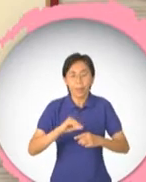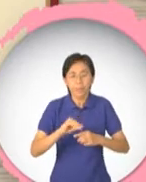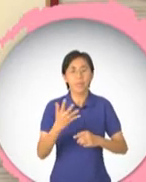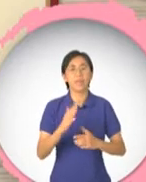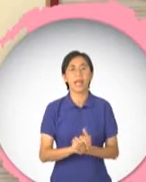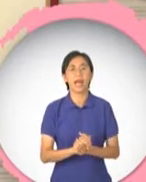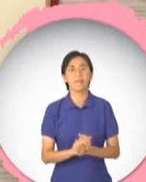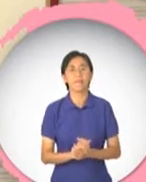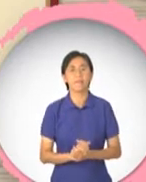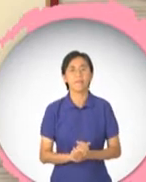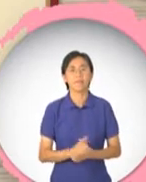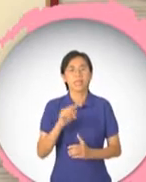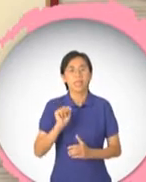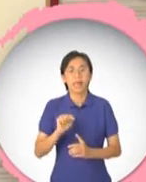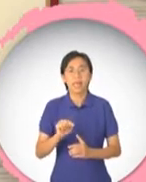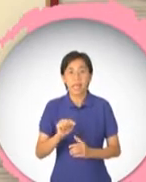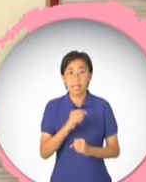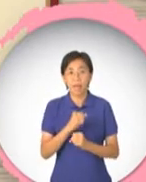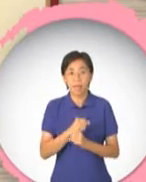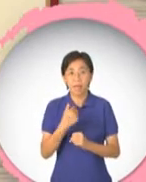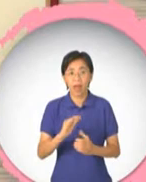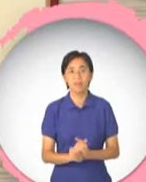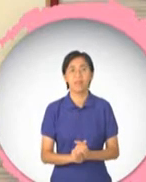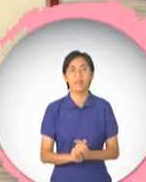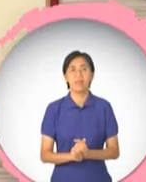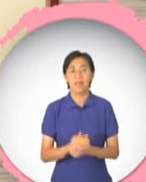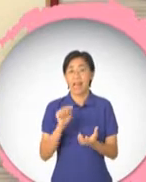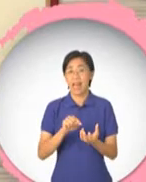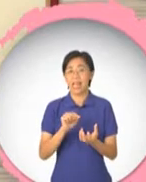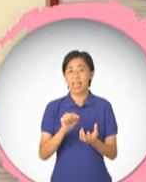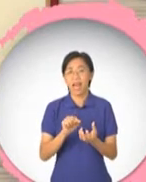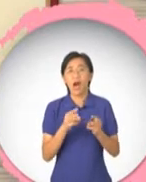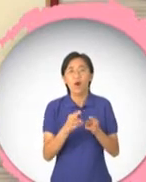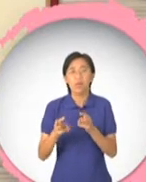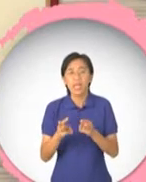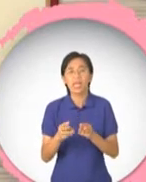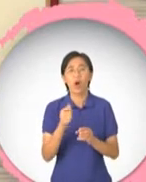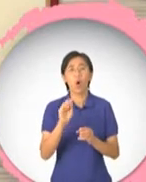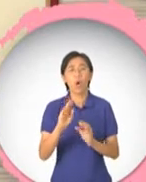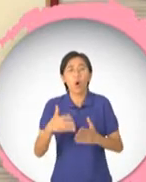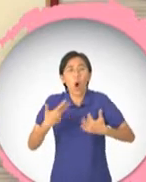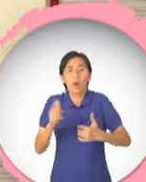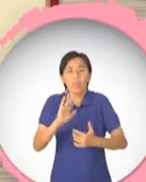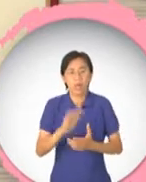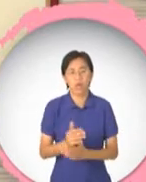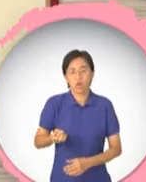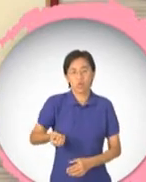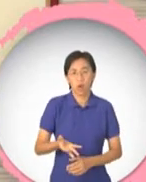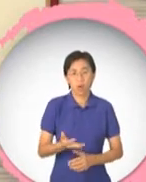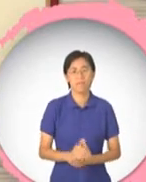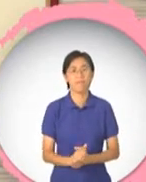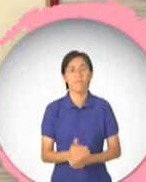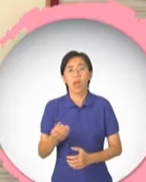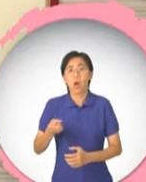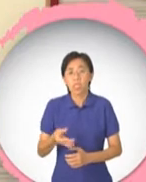รียมไส้กรอกส่วนอันนี้ อีกอันนึงอันนี้ขาดไม่ได้เพราะว่าเราไม่ได้ใช้วิธีการอบเราใช้วิธีการทอด เหมือนกับโดนัทหน้าต่าง ๆใช่แล้วก็จะใช้